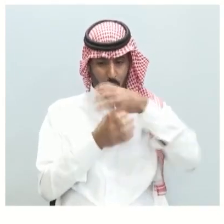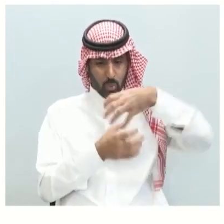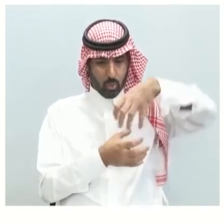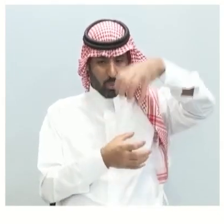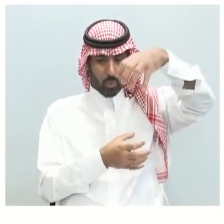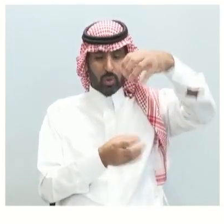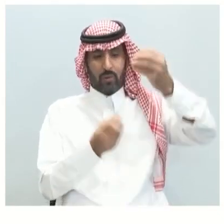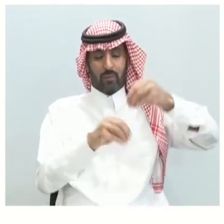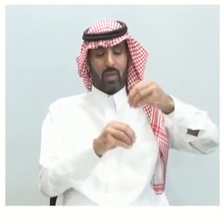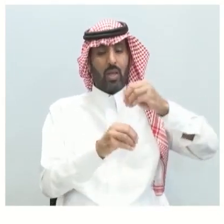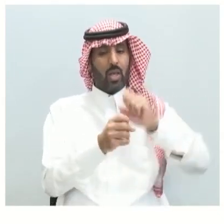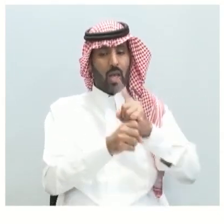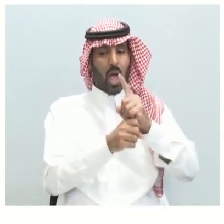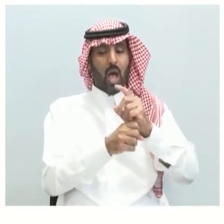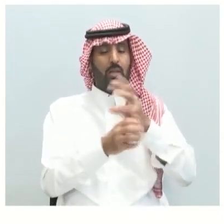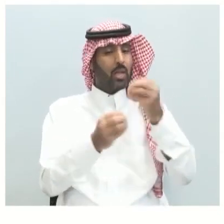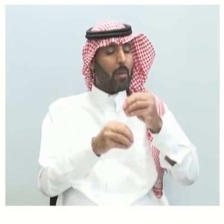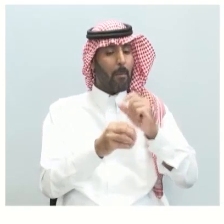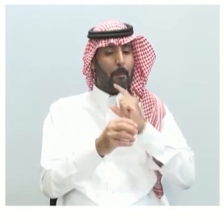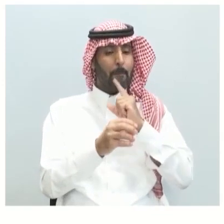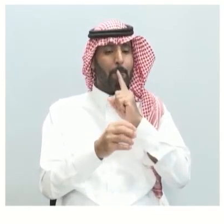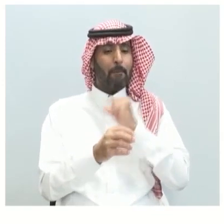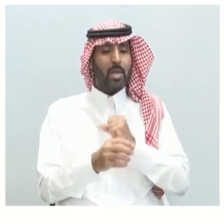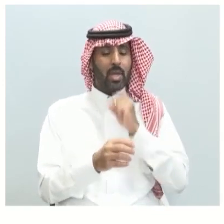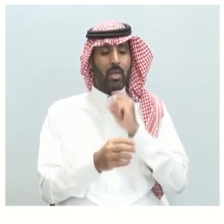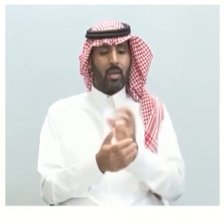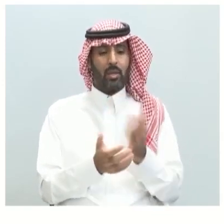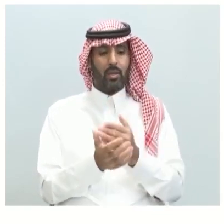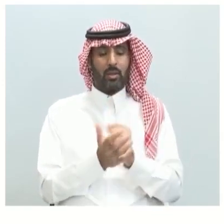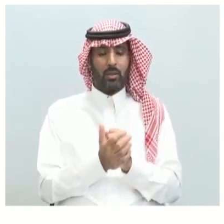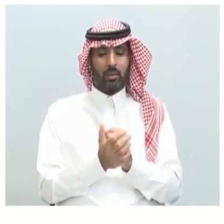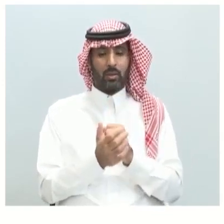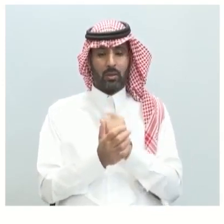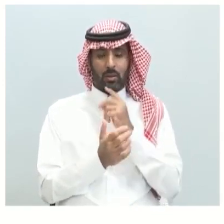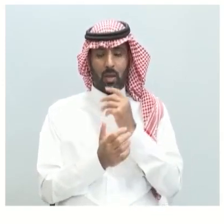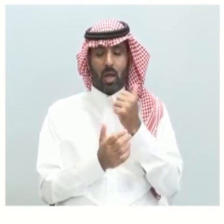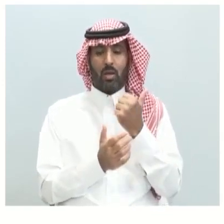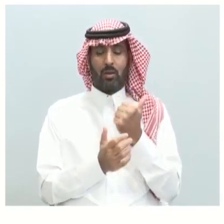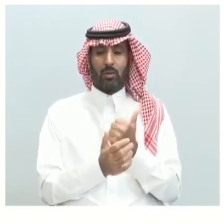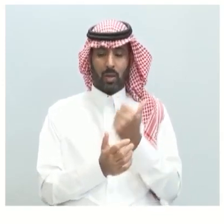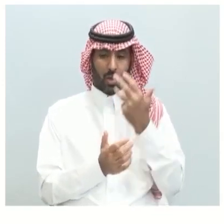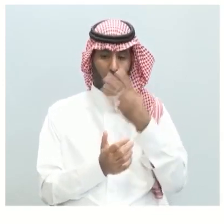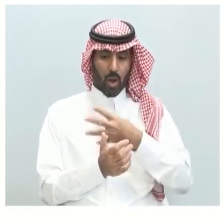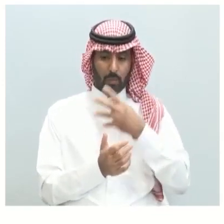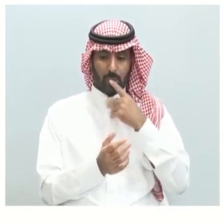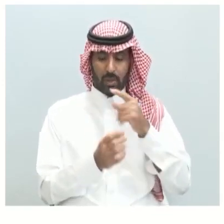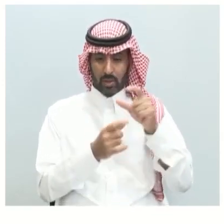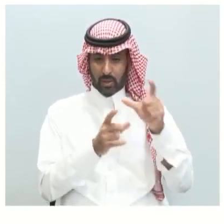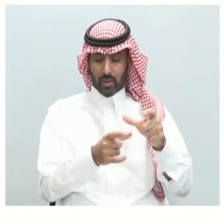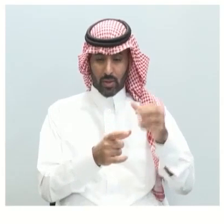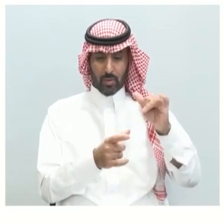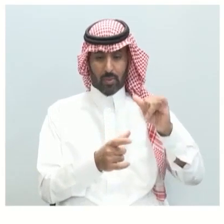ملي من الغاز المحصور تحت ضغط مقداره 1.30 اتموسفير درجه الحراره 5 درجه سليلوزيه اذا